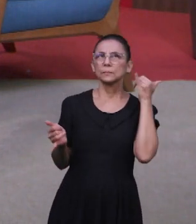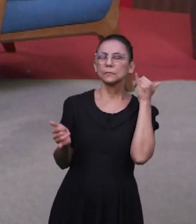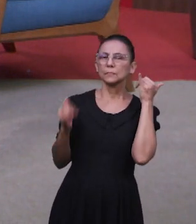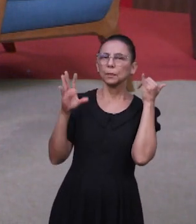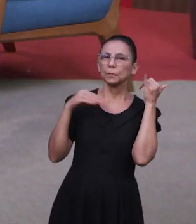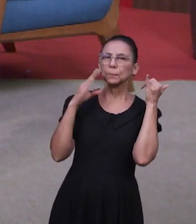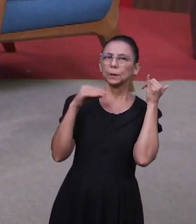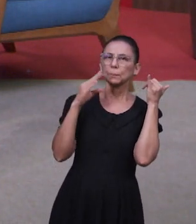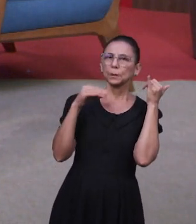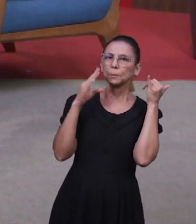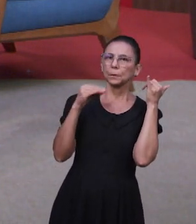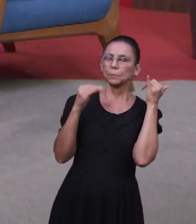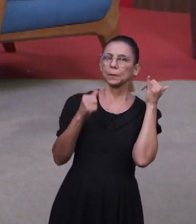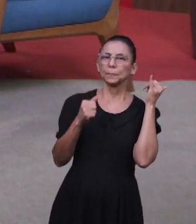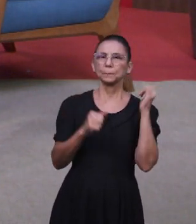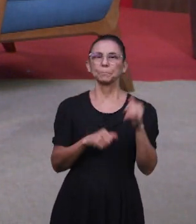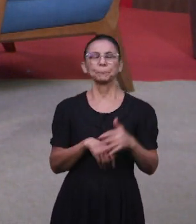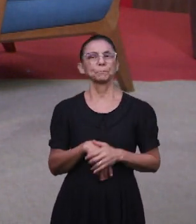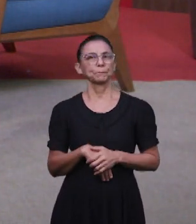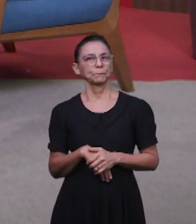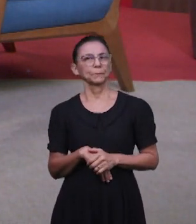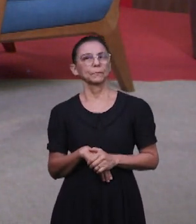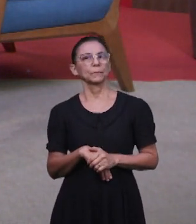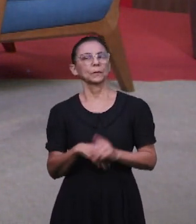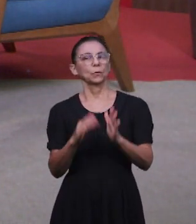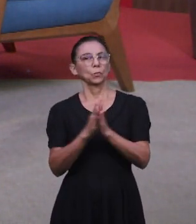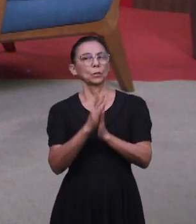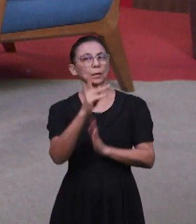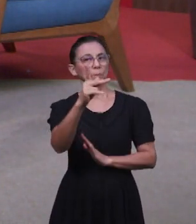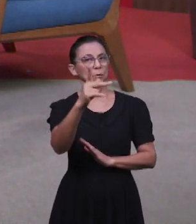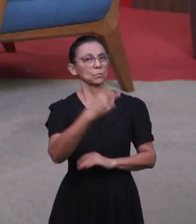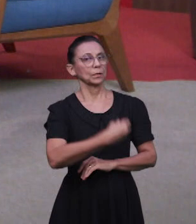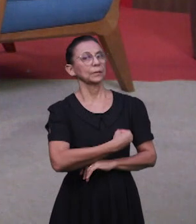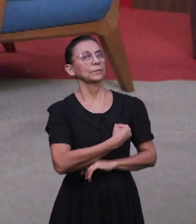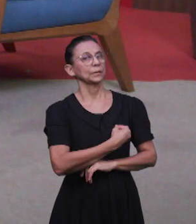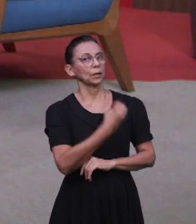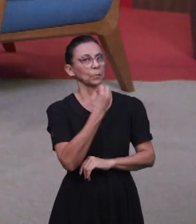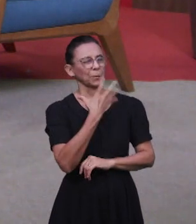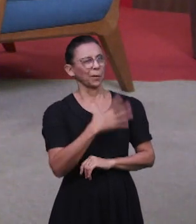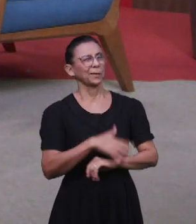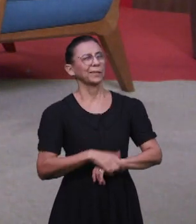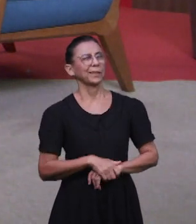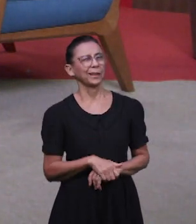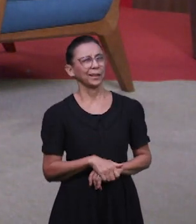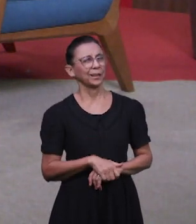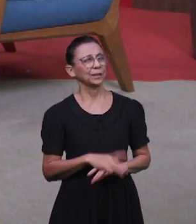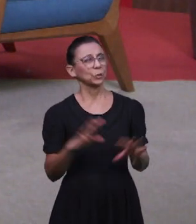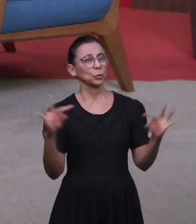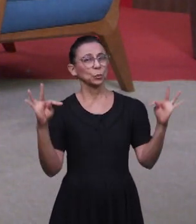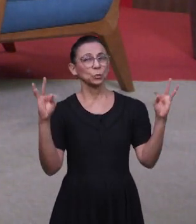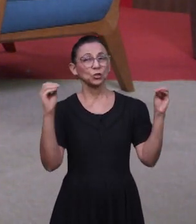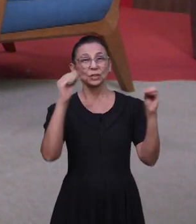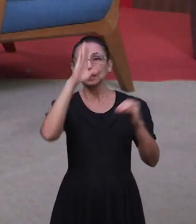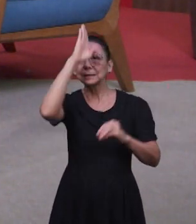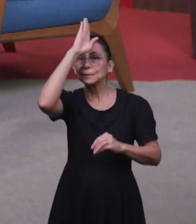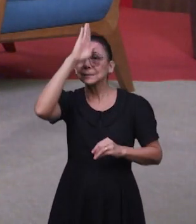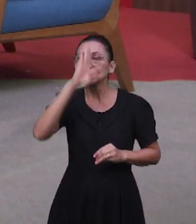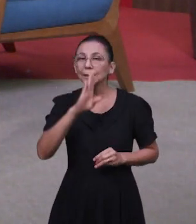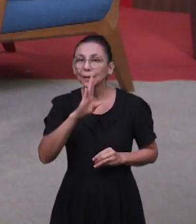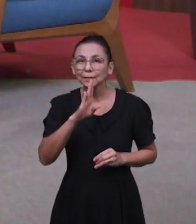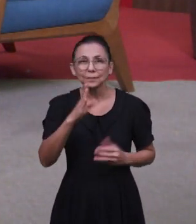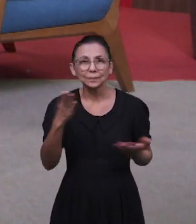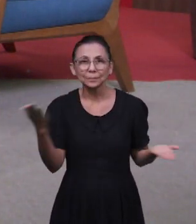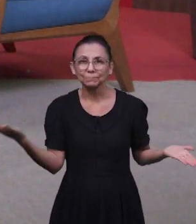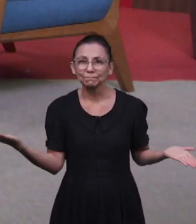la part du Seigneur pour votre vie. Il va aussi prier pour vous. Regardez quelque chose de merveilleux. Et tout cela complètement gratuit. Si vous